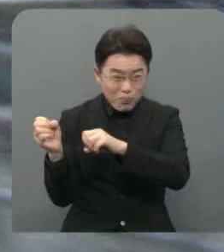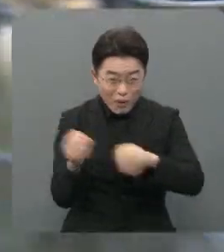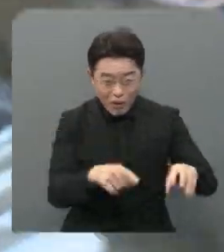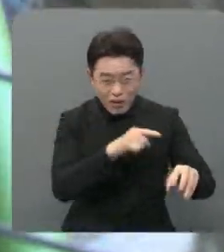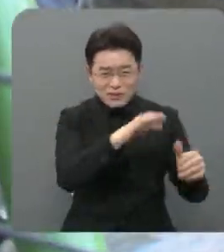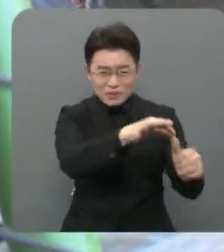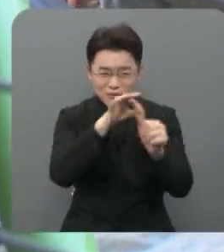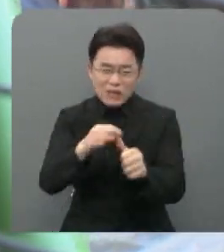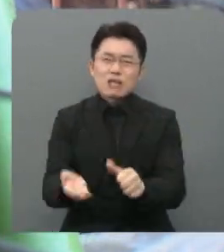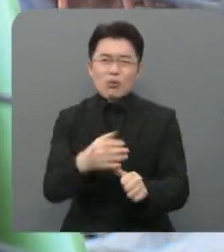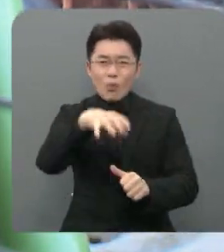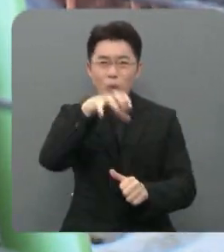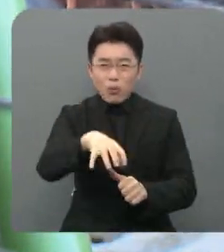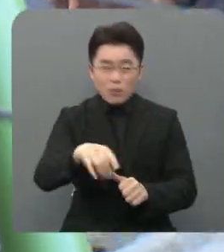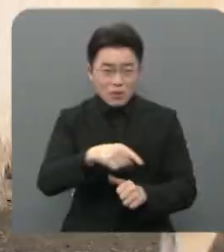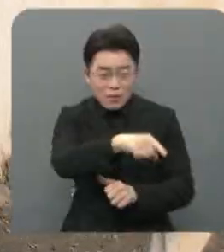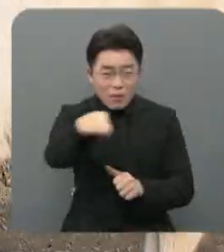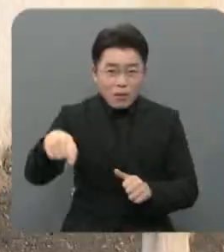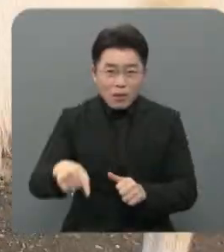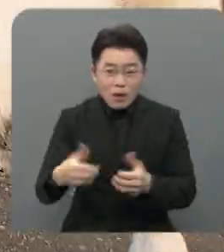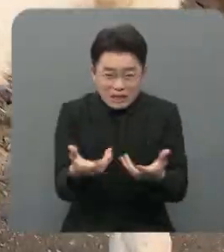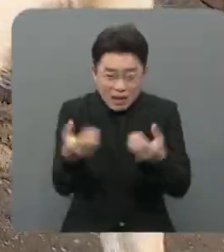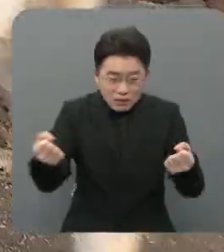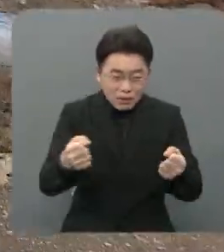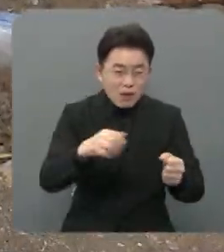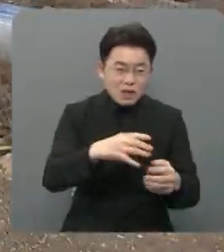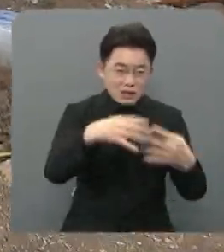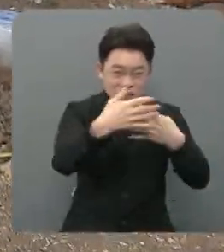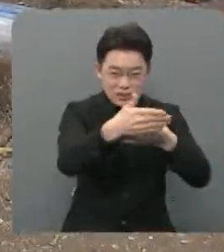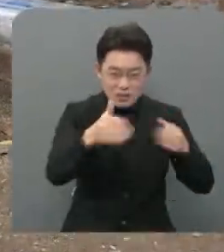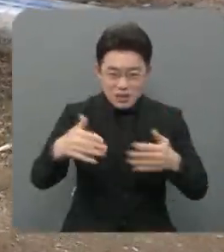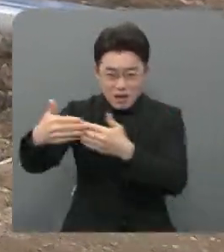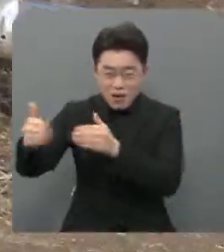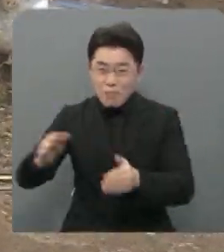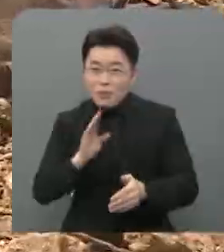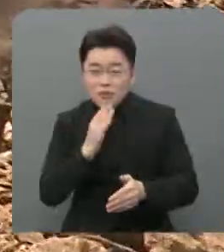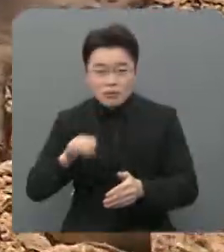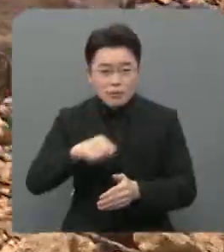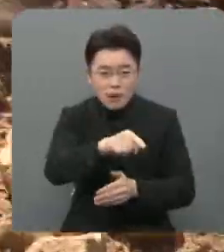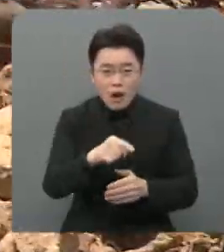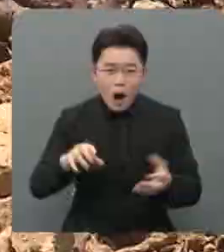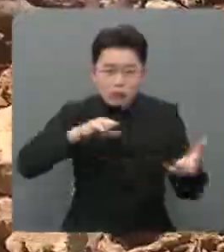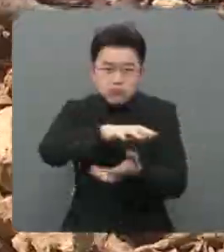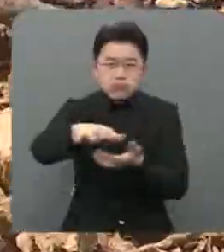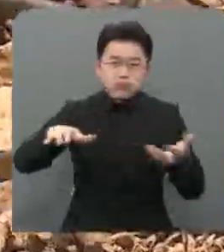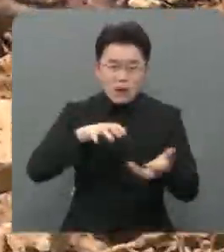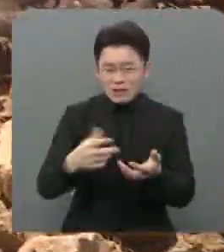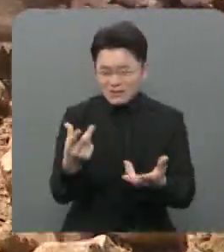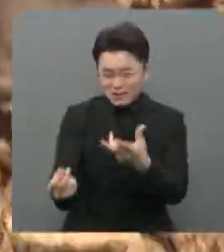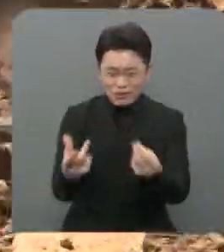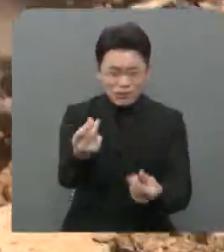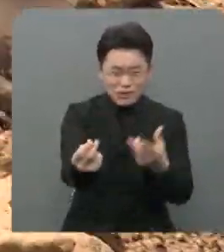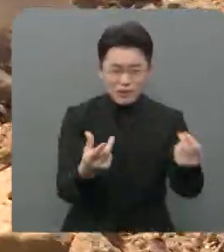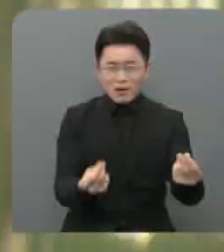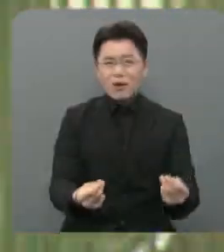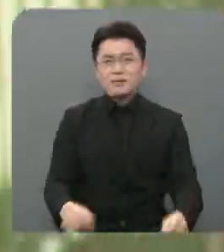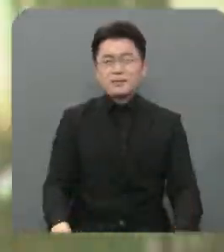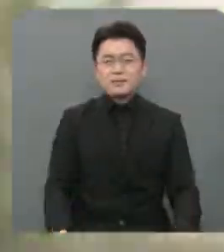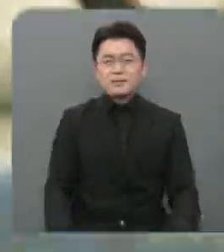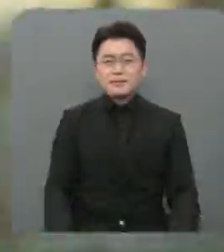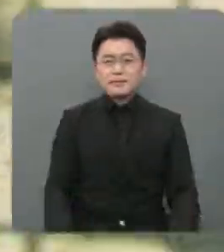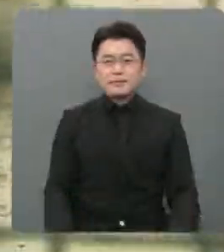분리돼 있어야 할 유기견들이 무방비 상태로 여기저기 돌아다니고 바닥 곳곳에는 분뇨들이 쌓여 있습니다.